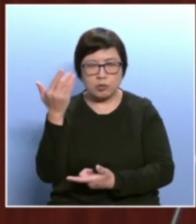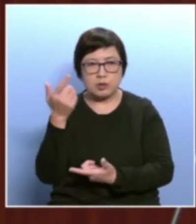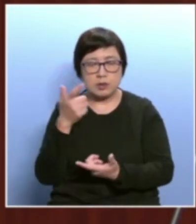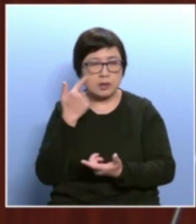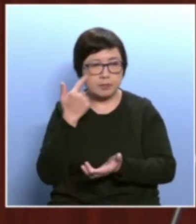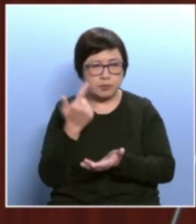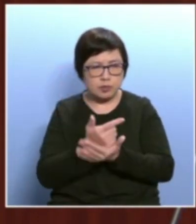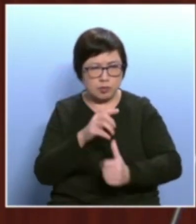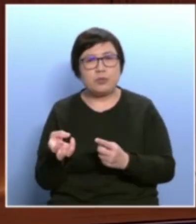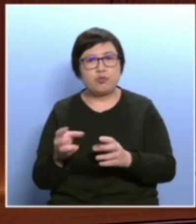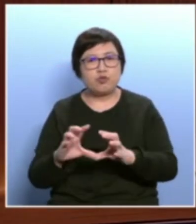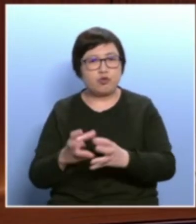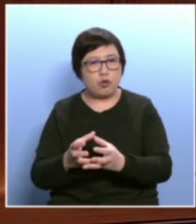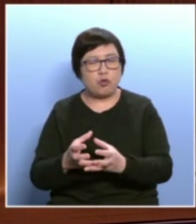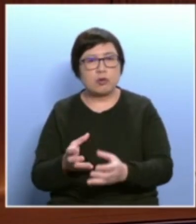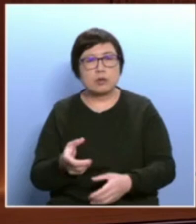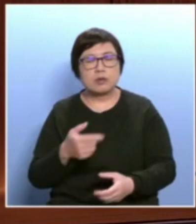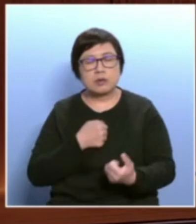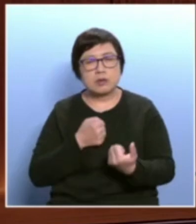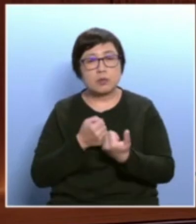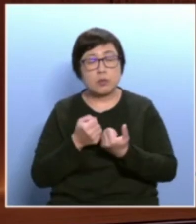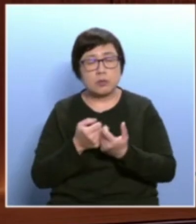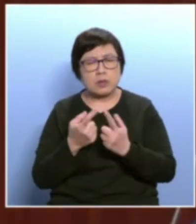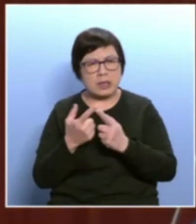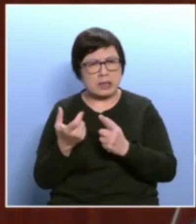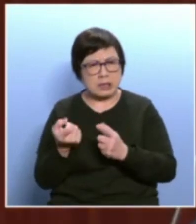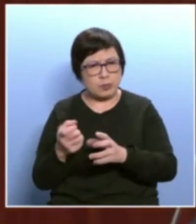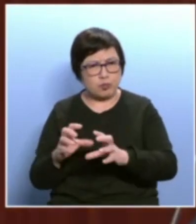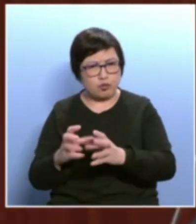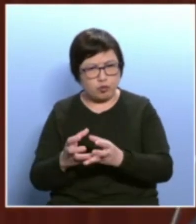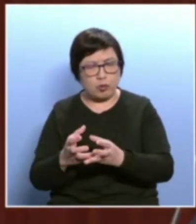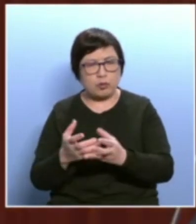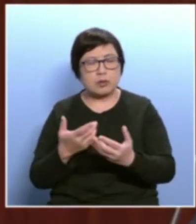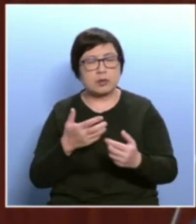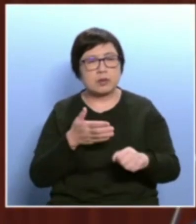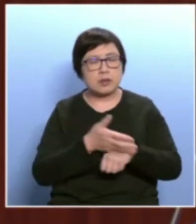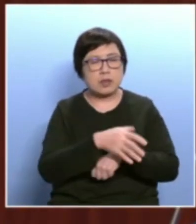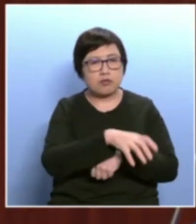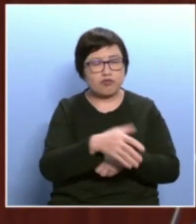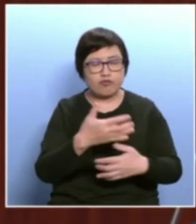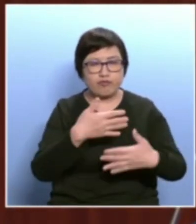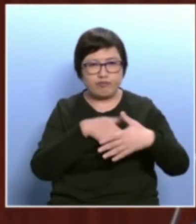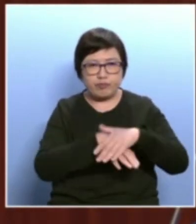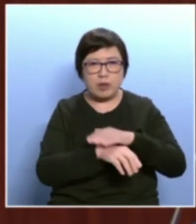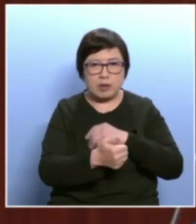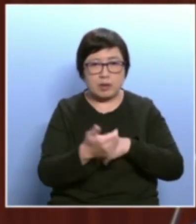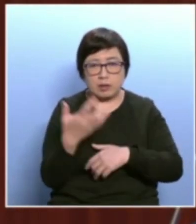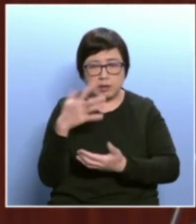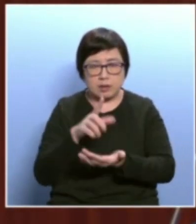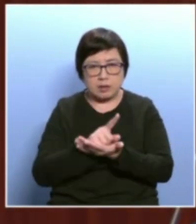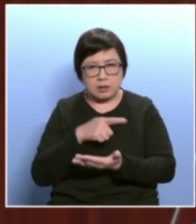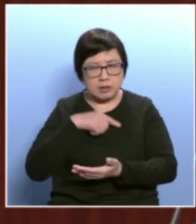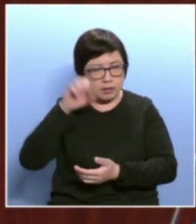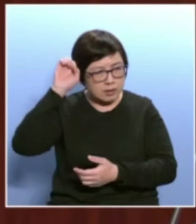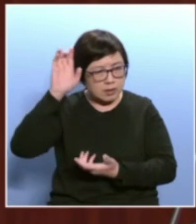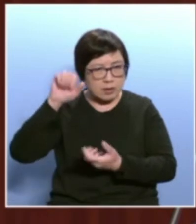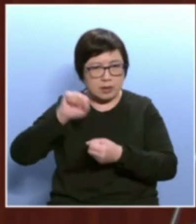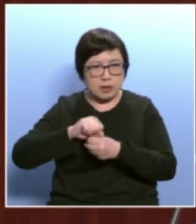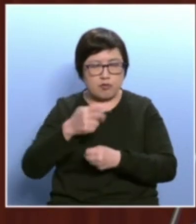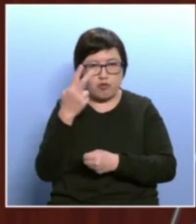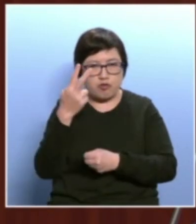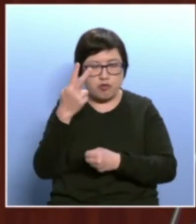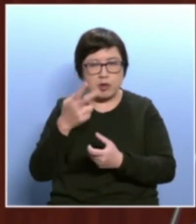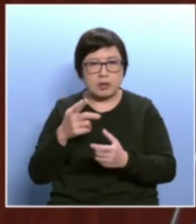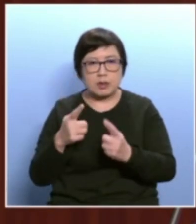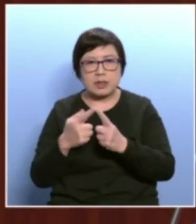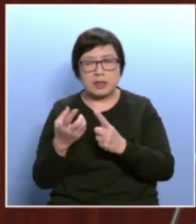严重虐儿个案，为支援少数族裔人士更好融入社区，去年提出增设的两间少数